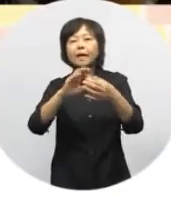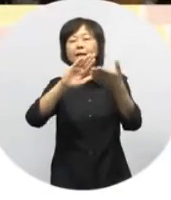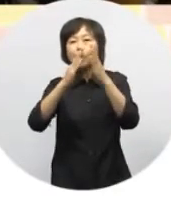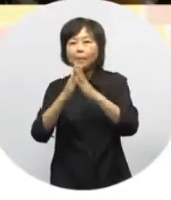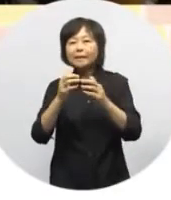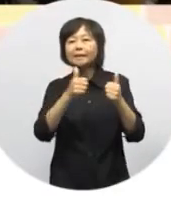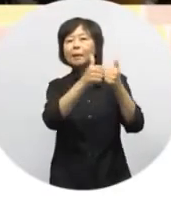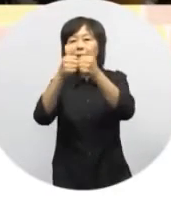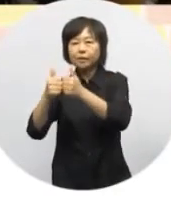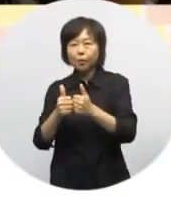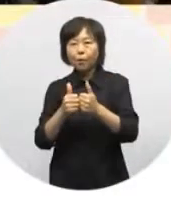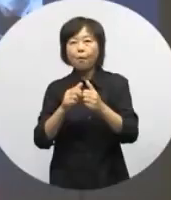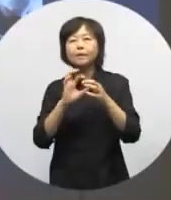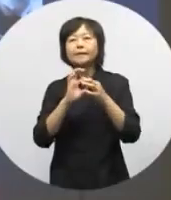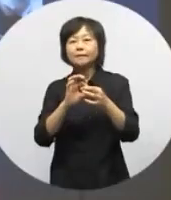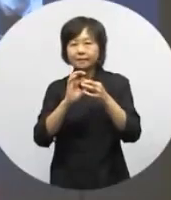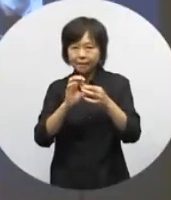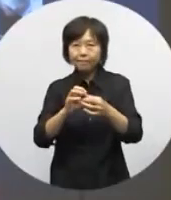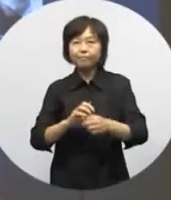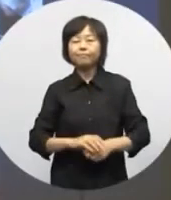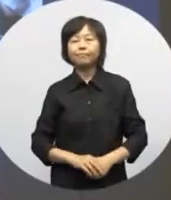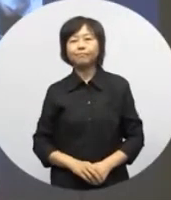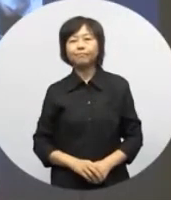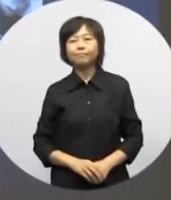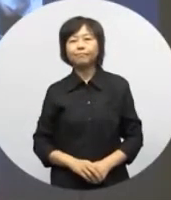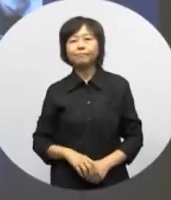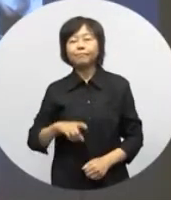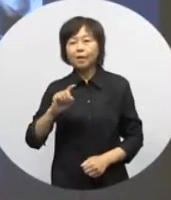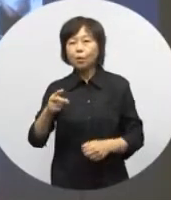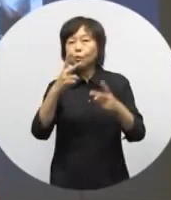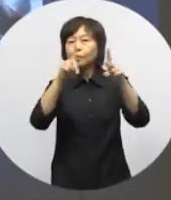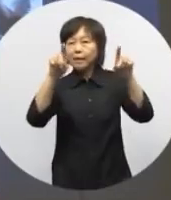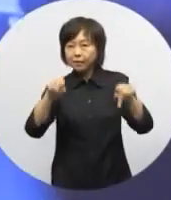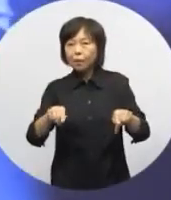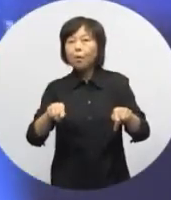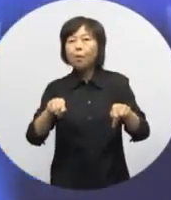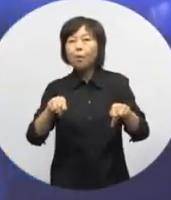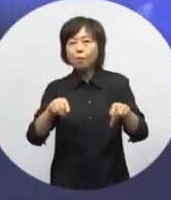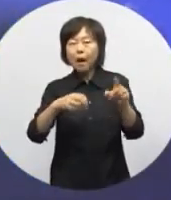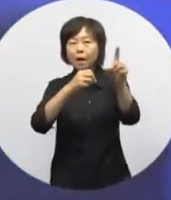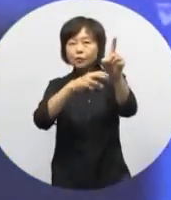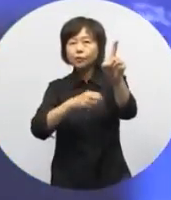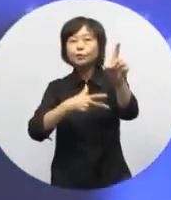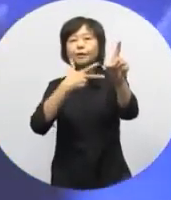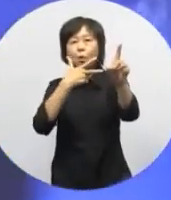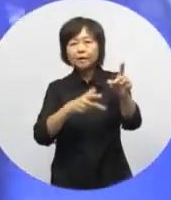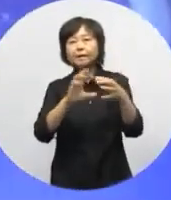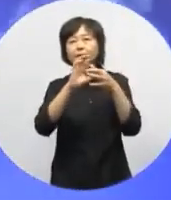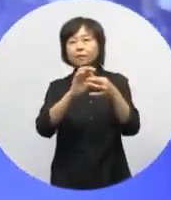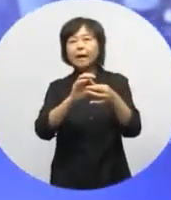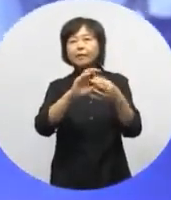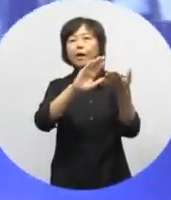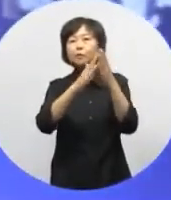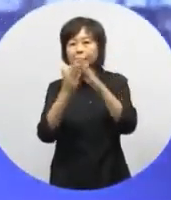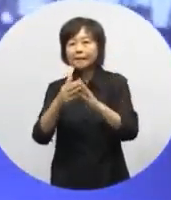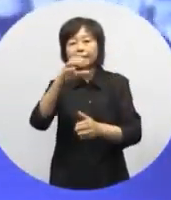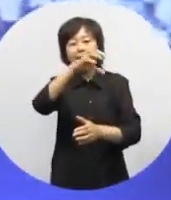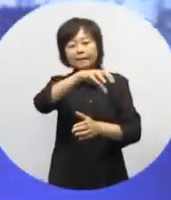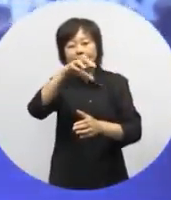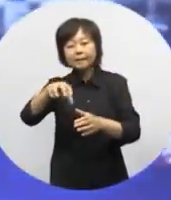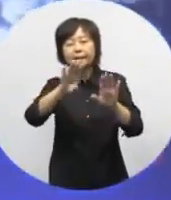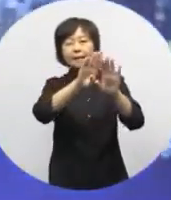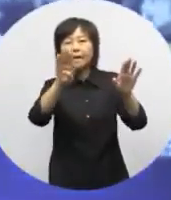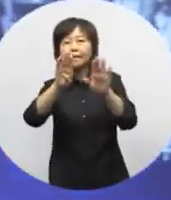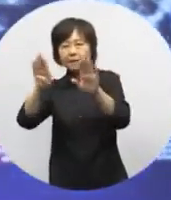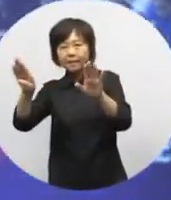ットについてご紹介します。 このイベントは宇宙飛行士にゆかりのある町で開催されているもので